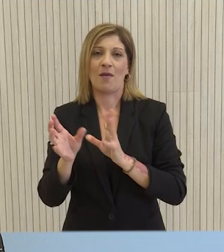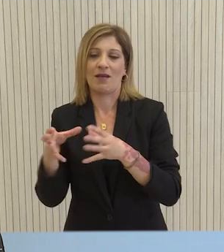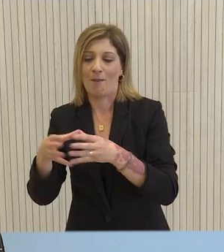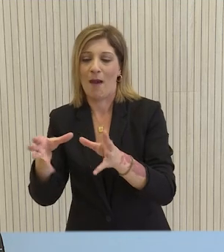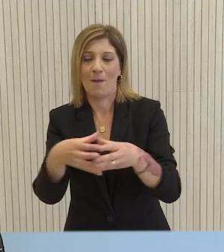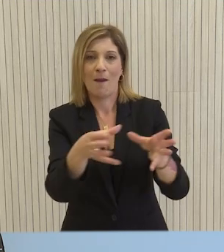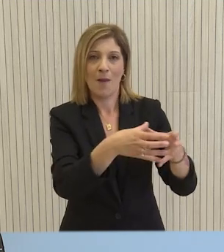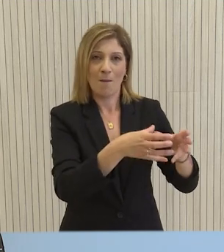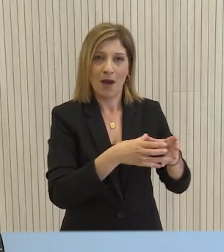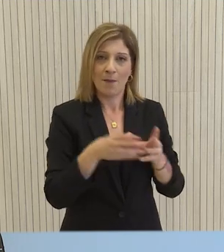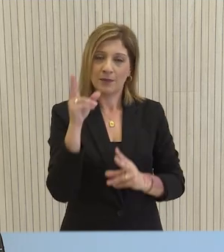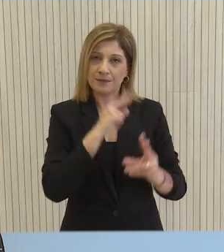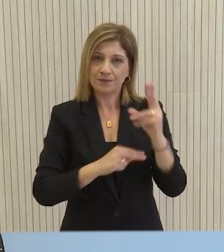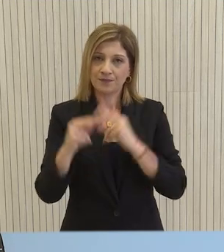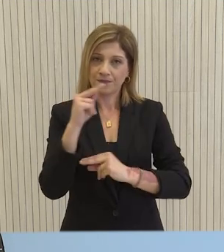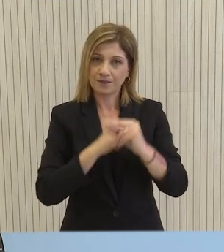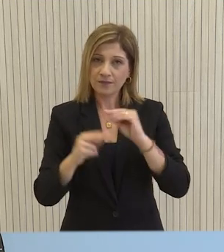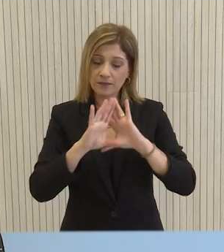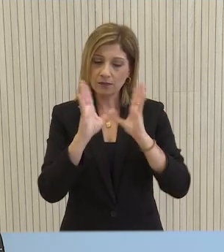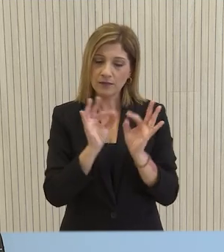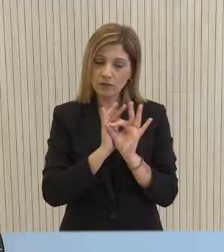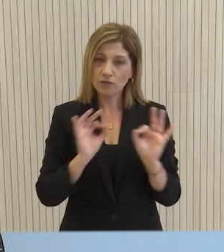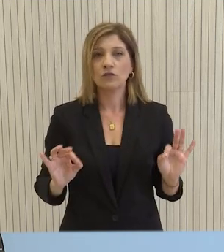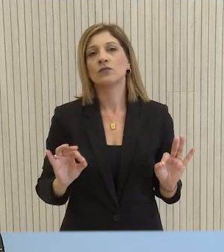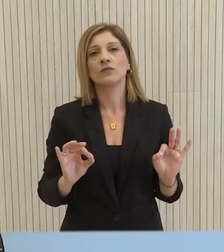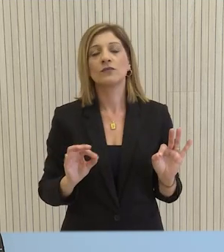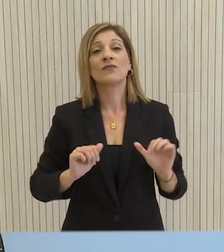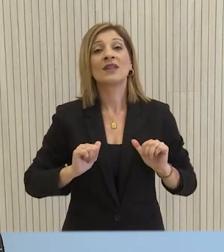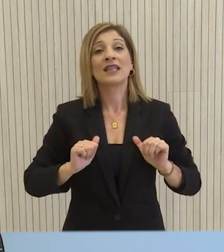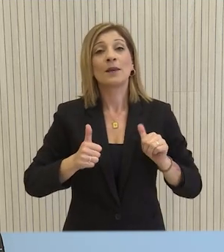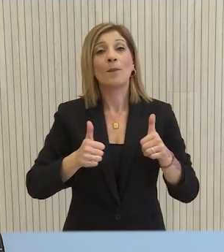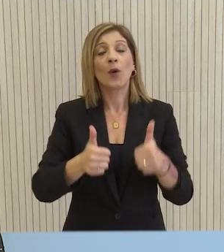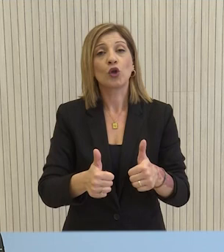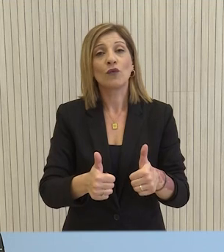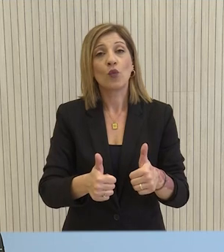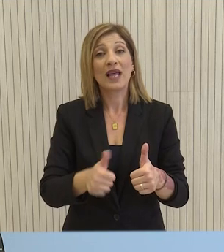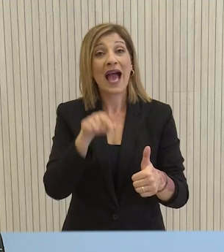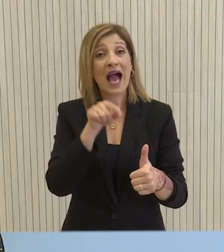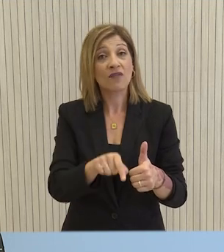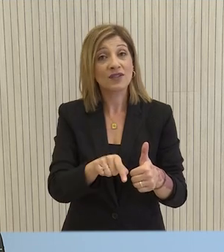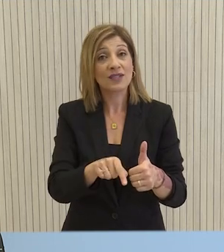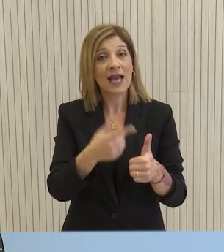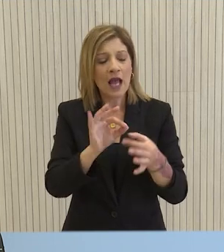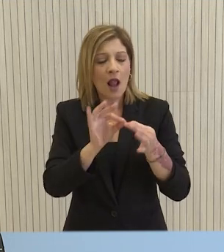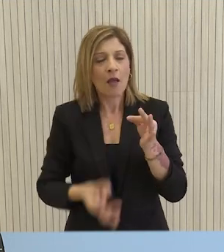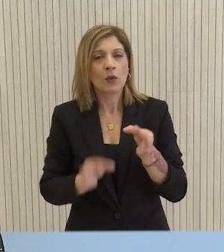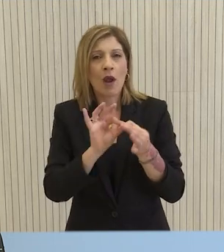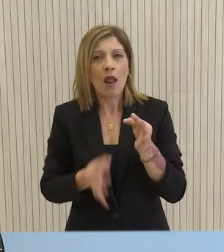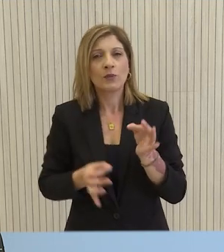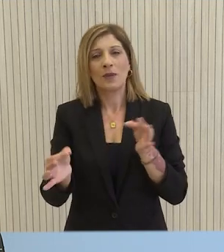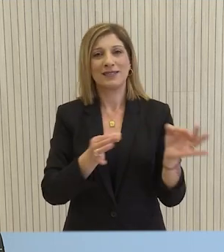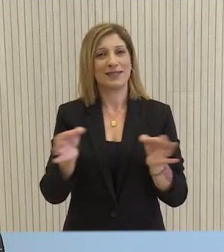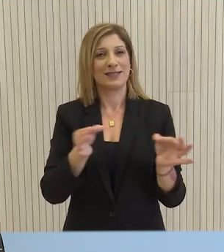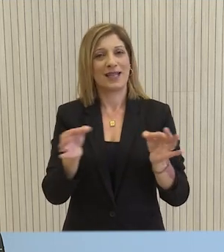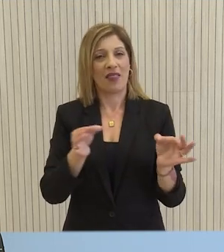έχουν τεθεί επιτάπητος και τα περισσότερα σχεδόν όλα έχουν λυθεί. Η πρωτοβουλία περιλαμβάνει, όπως έχω πει, ένα πολύ λεπτομερή σχεδιασμό για την υλοποίησή